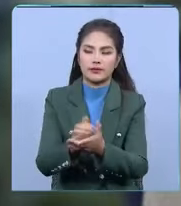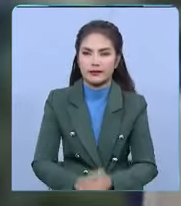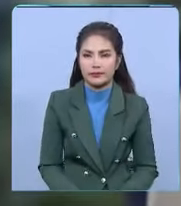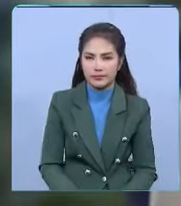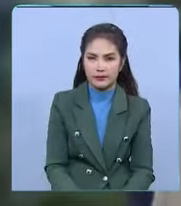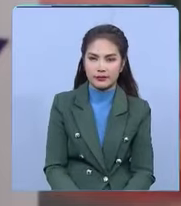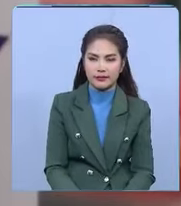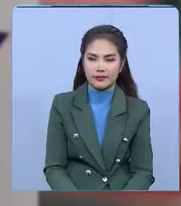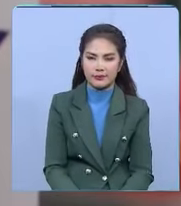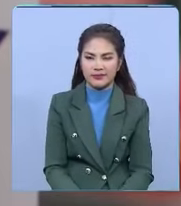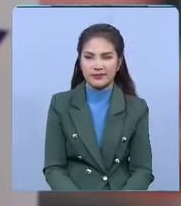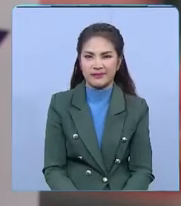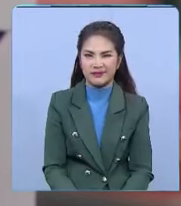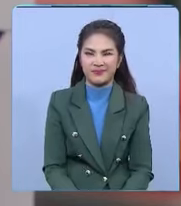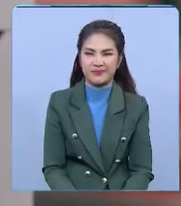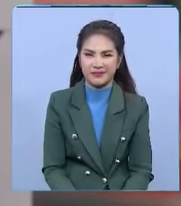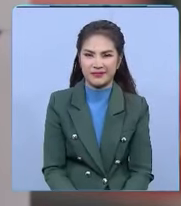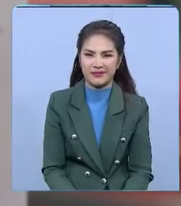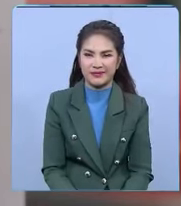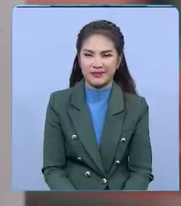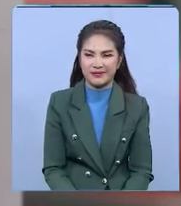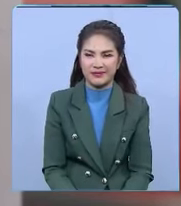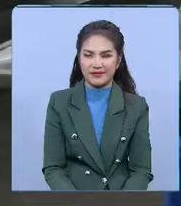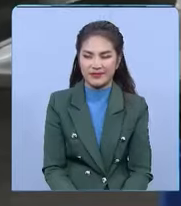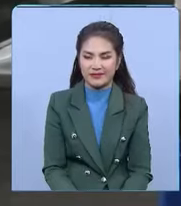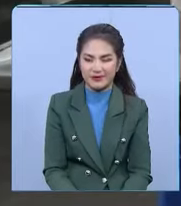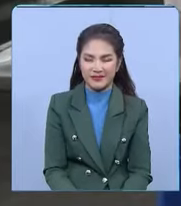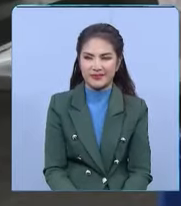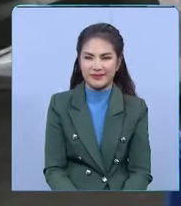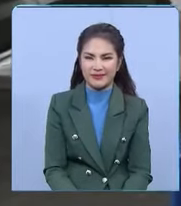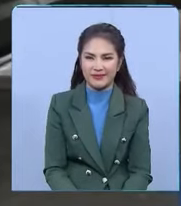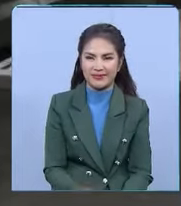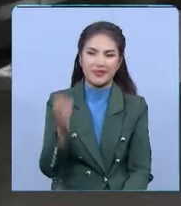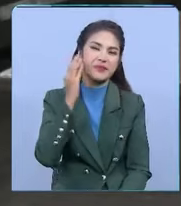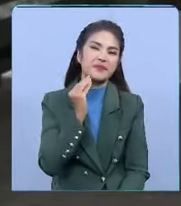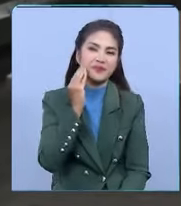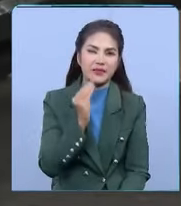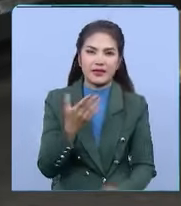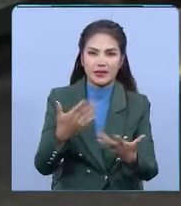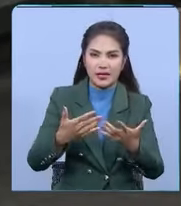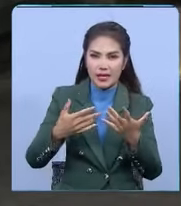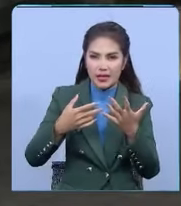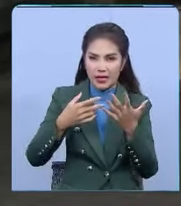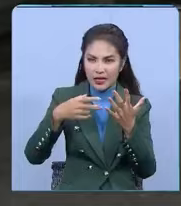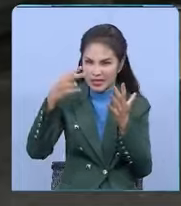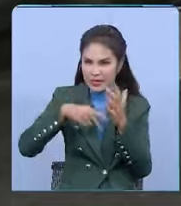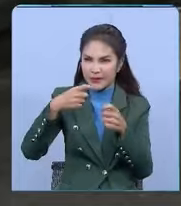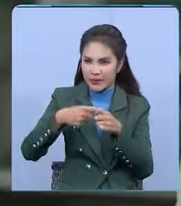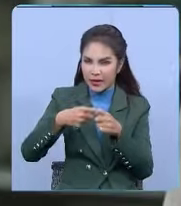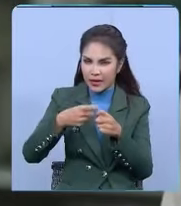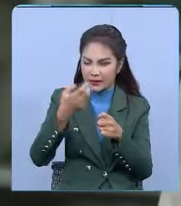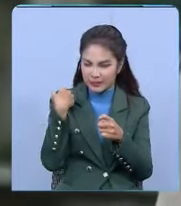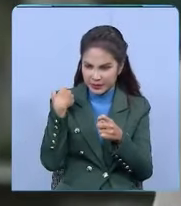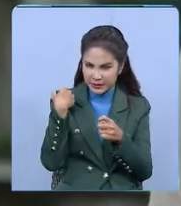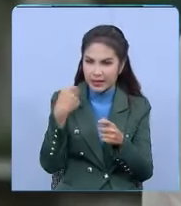โอ้โหอันนี้เป็นคำถามน่ารักแต่แอบยากนะฮะผมจะอ่านแบบช้าๆชัดๆเลยนะฮะมี